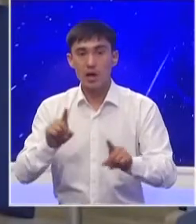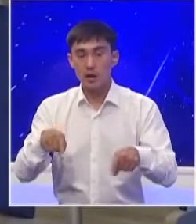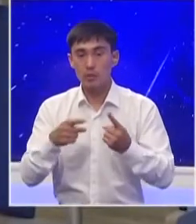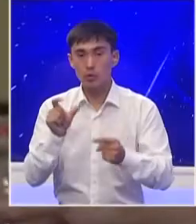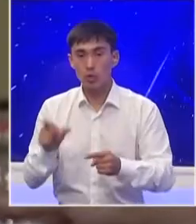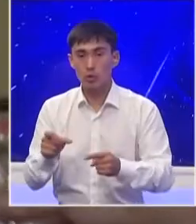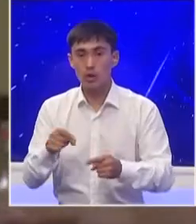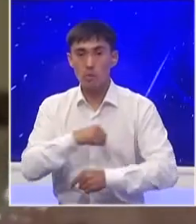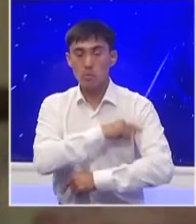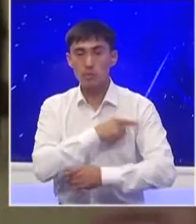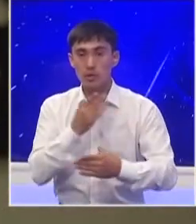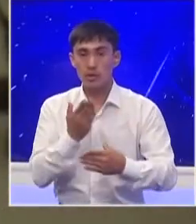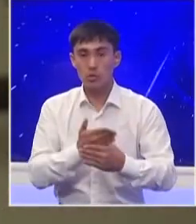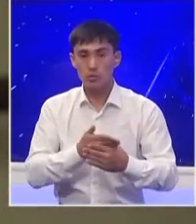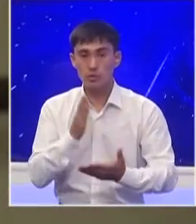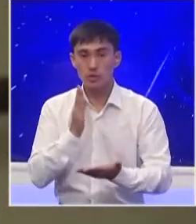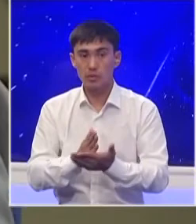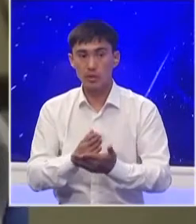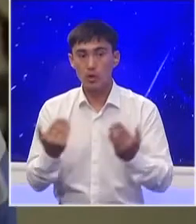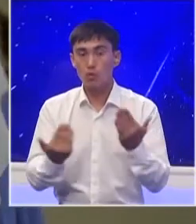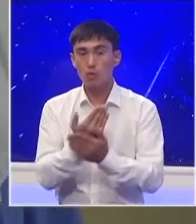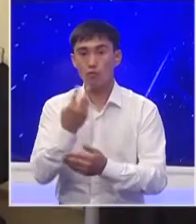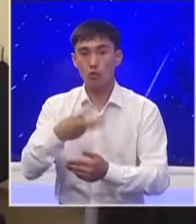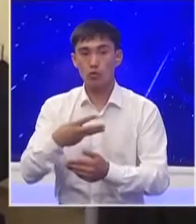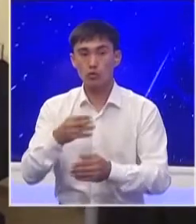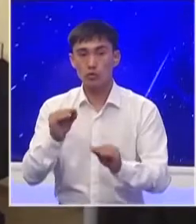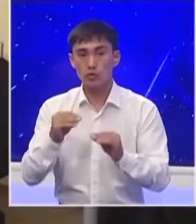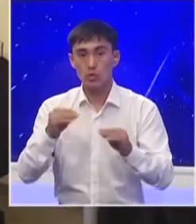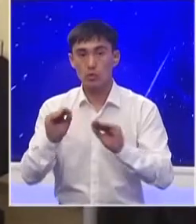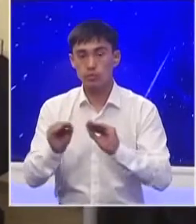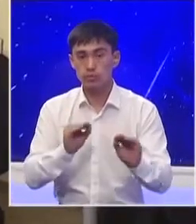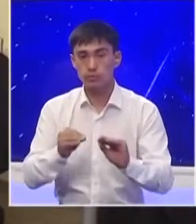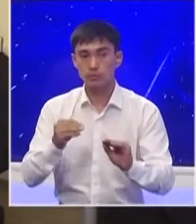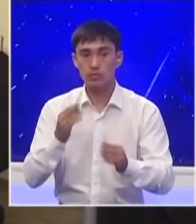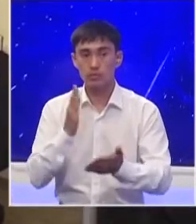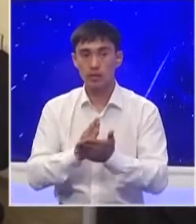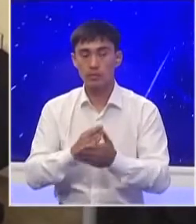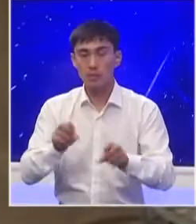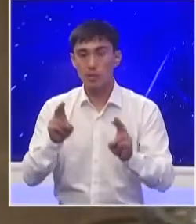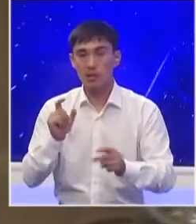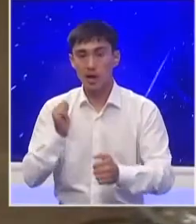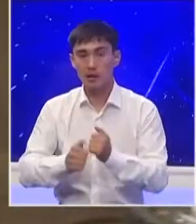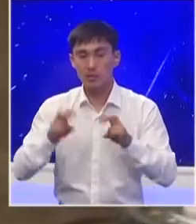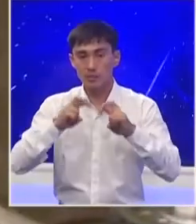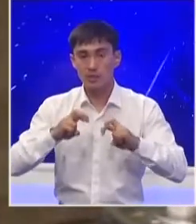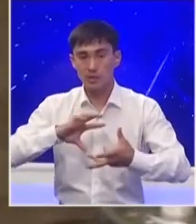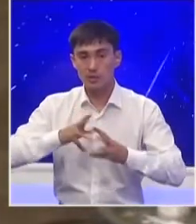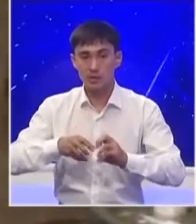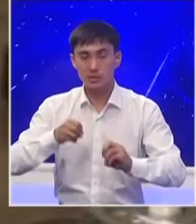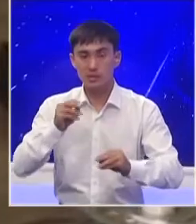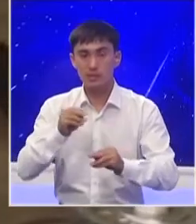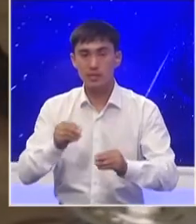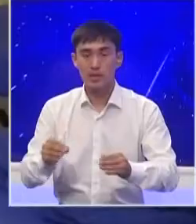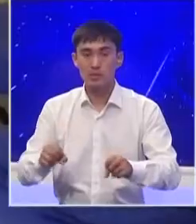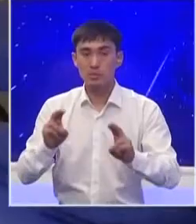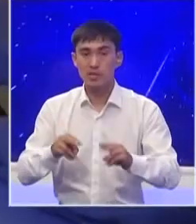дәрігерлердің көмекшілері қызмет көрсетеді. Заманауи 30 жаттығу құрылғысы да қойылған. Мамандар келген әр адамның диагнозымен танысып, тиісті ем-дом